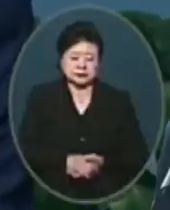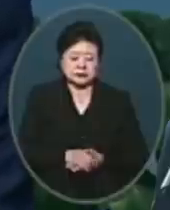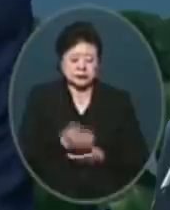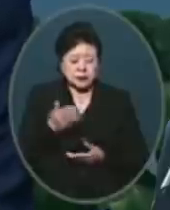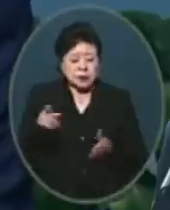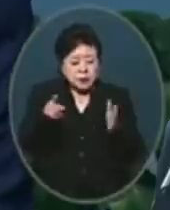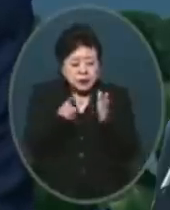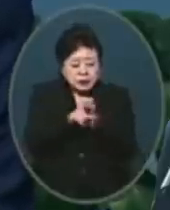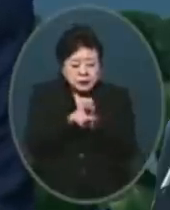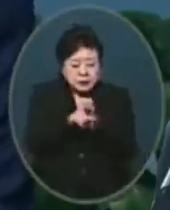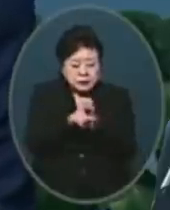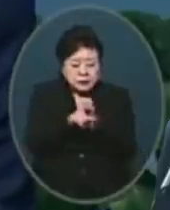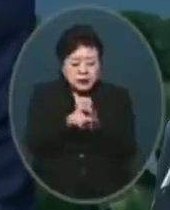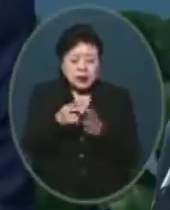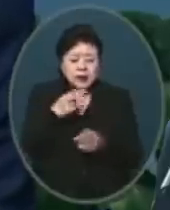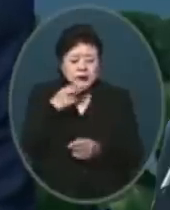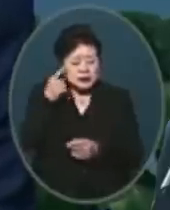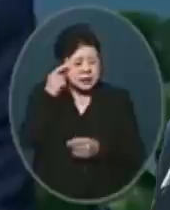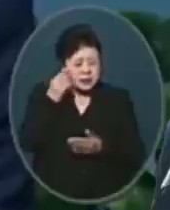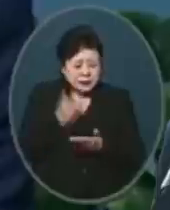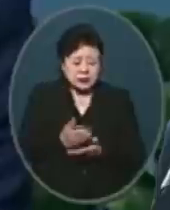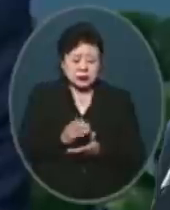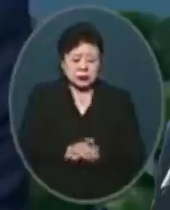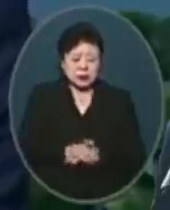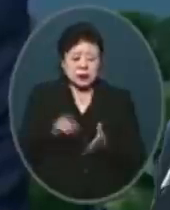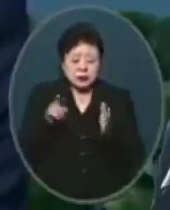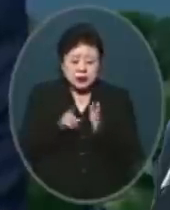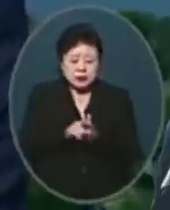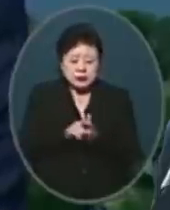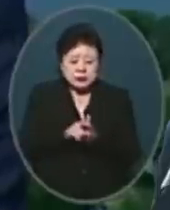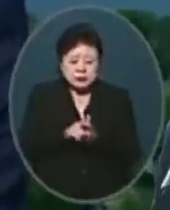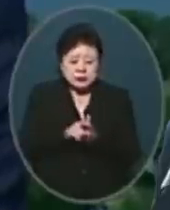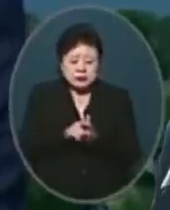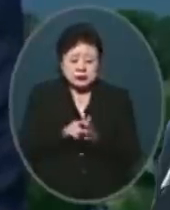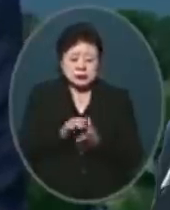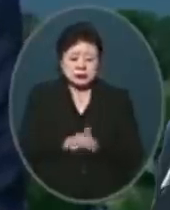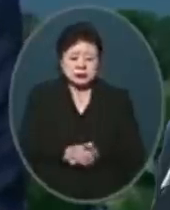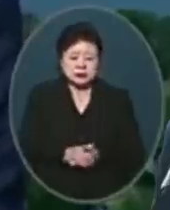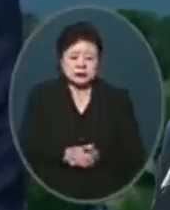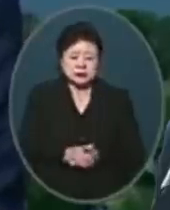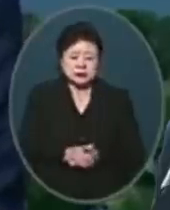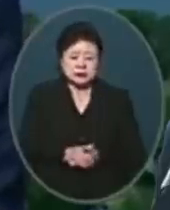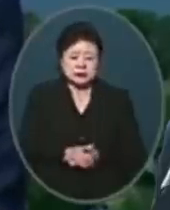그러므로 여러분 믿음이 없다고 생각하지 마십시오. 믿음은